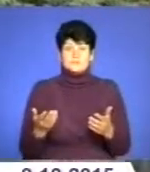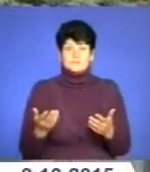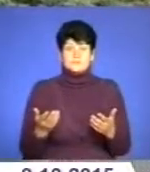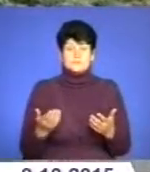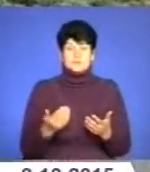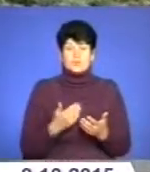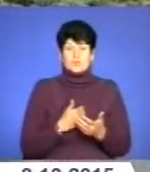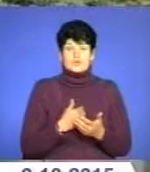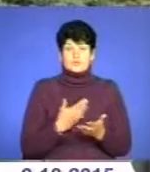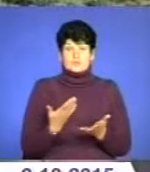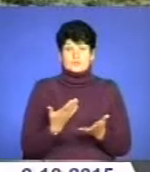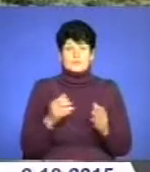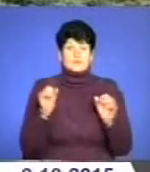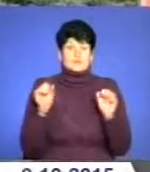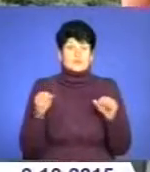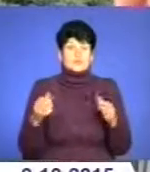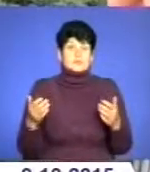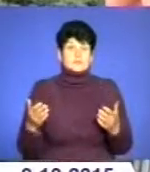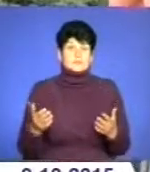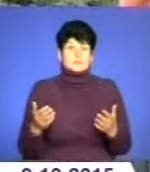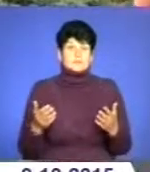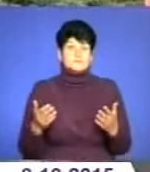хочу, ну, можливо,